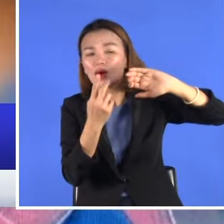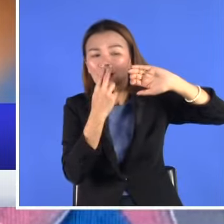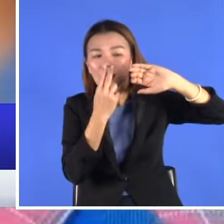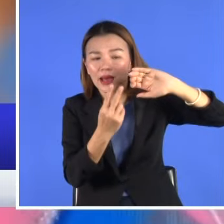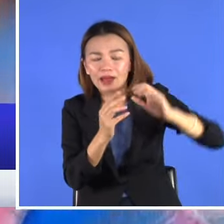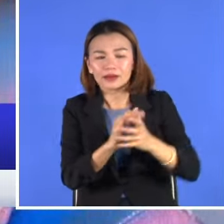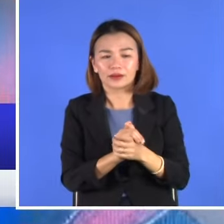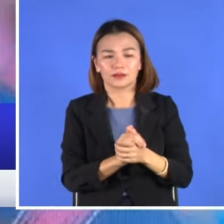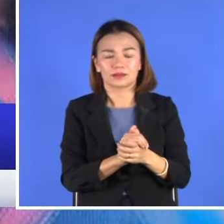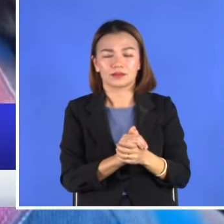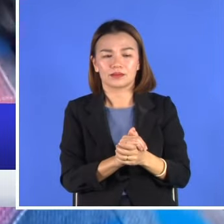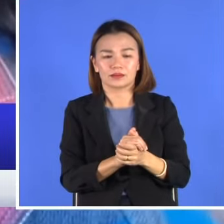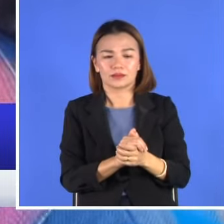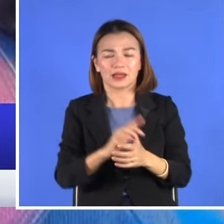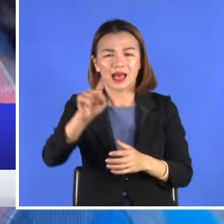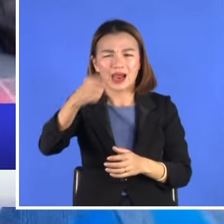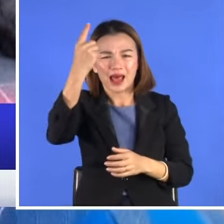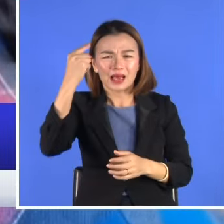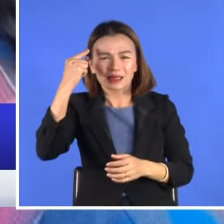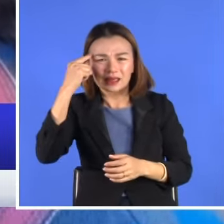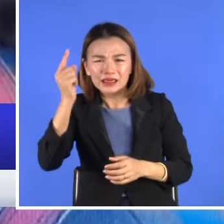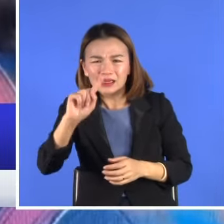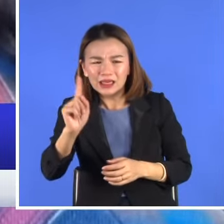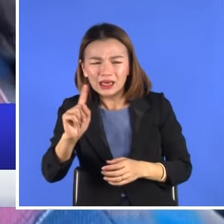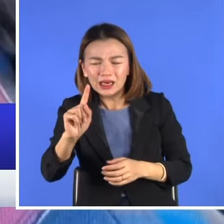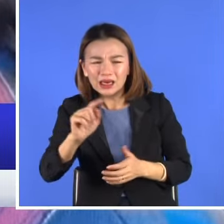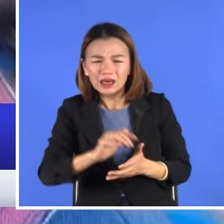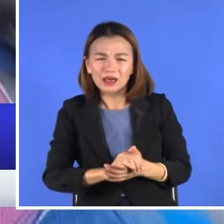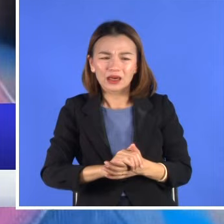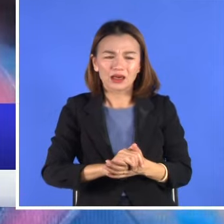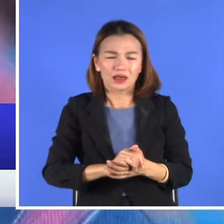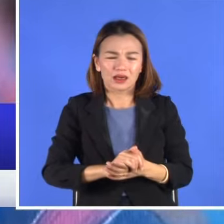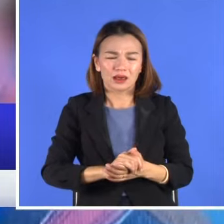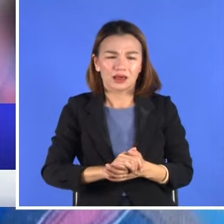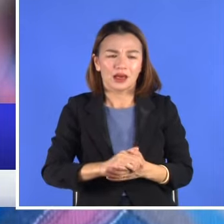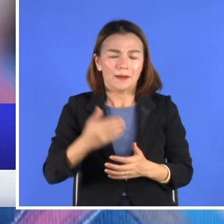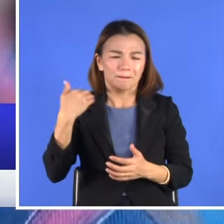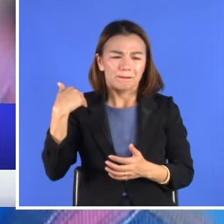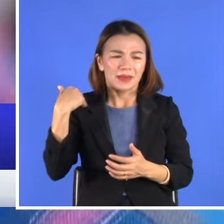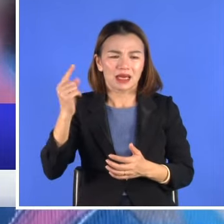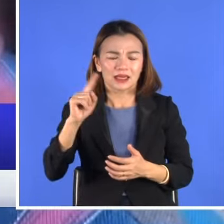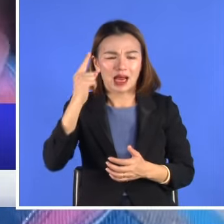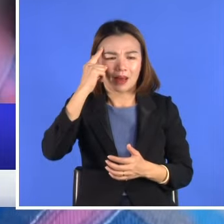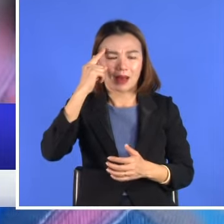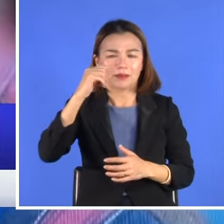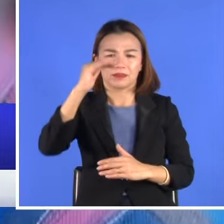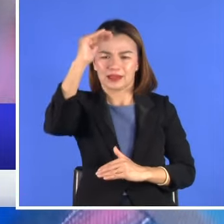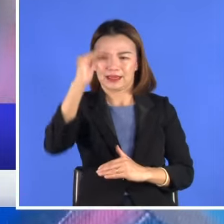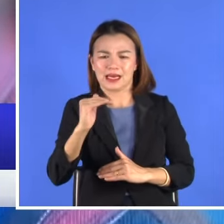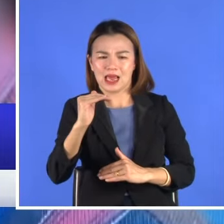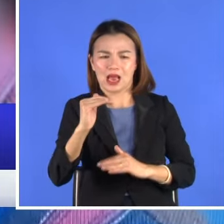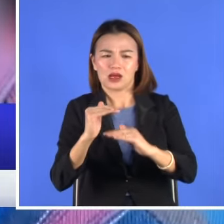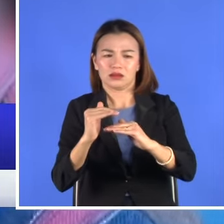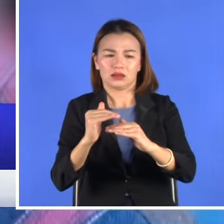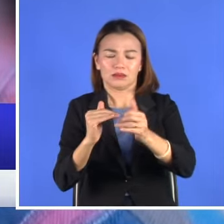คุ้มตะคุ้มนะทีแรกเราก็คิดว่าเ้าไอ้นี่มันจะเอาหัวมาดันไม้ทำไมเพว่าเ้าเตี้ยเเตี้ยความสูงเ